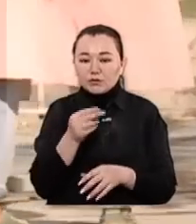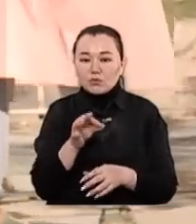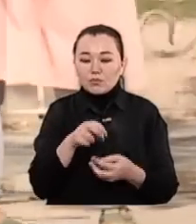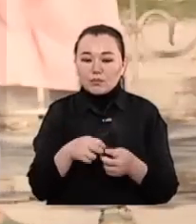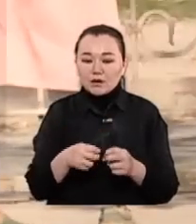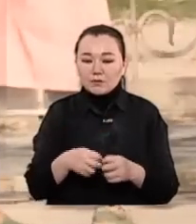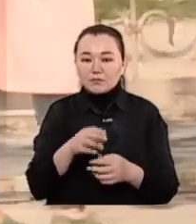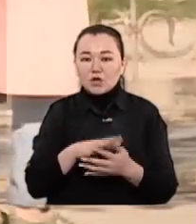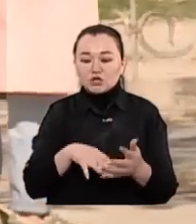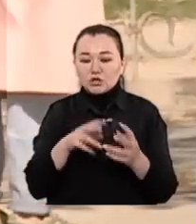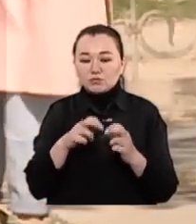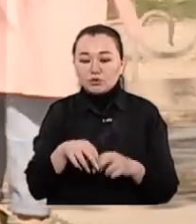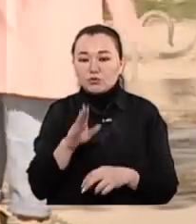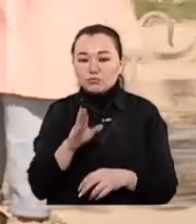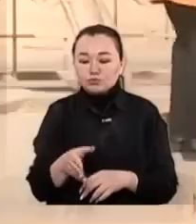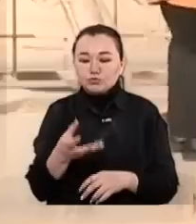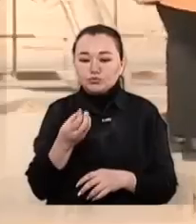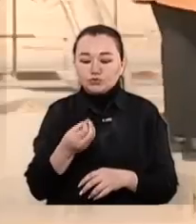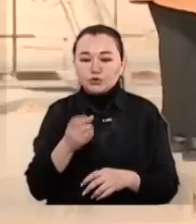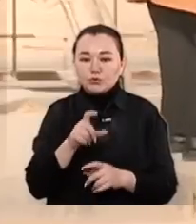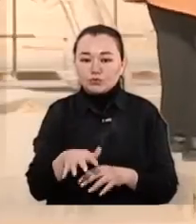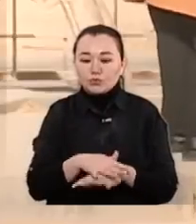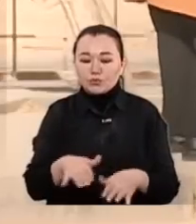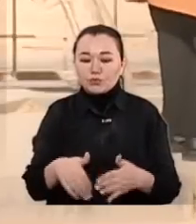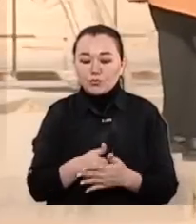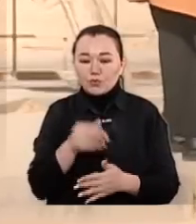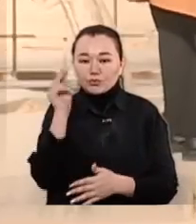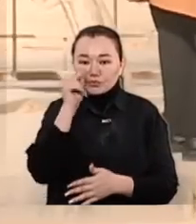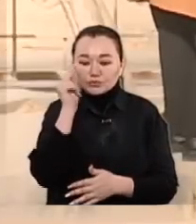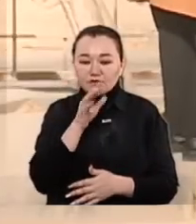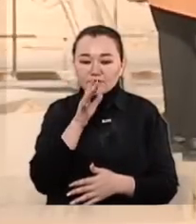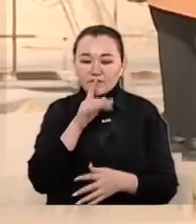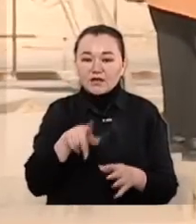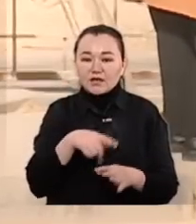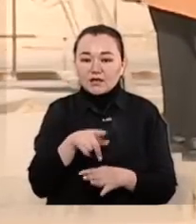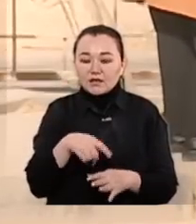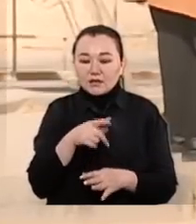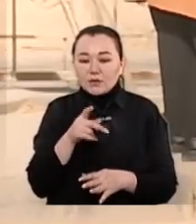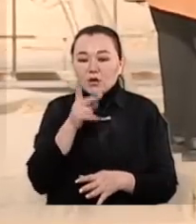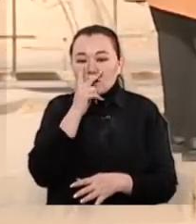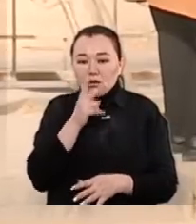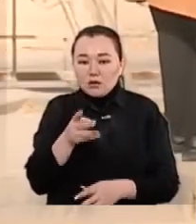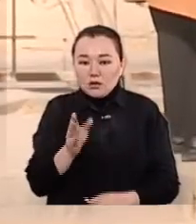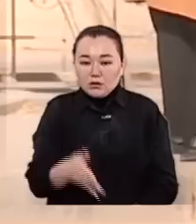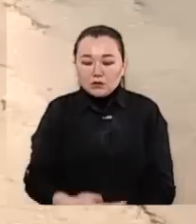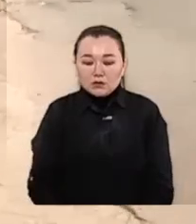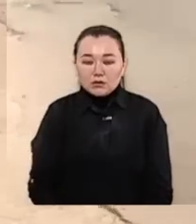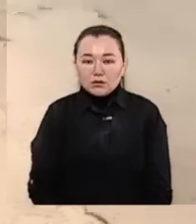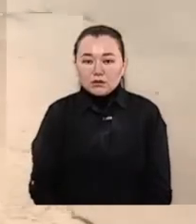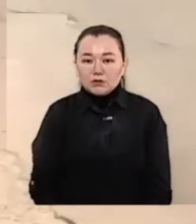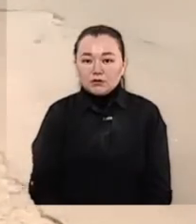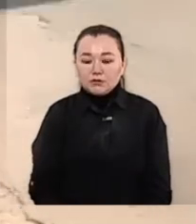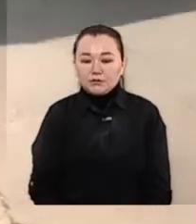мәселесін енді қарастырмақ. Және жұрттың жаңа жүйеге үйренуін уақыт еншісіне тапсырып отыр. Назерке Күбасова,